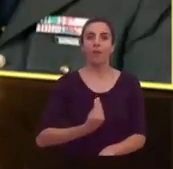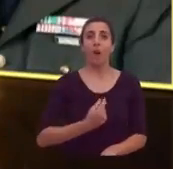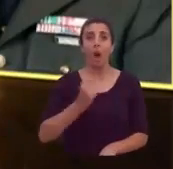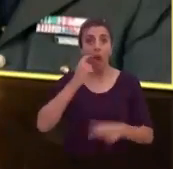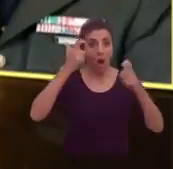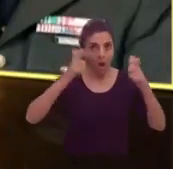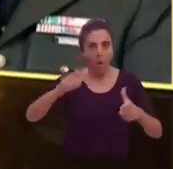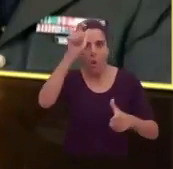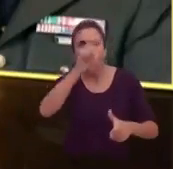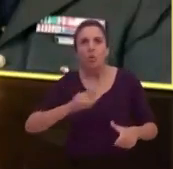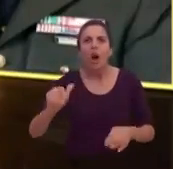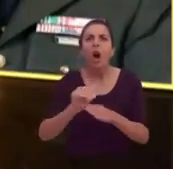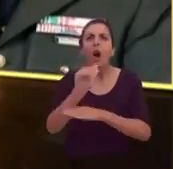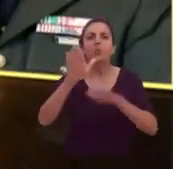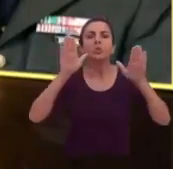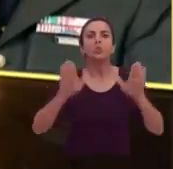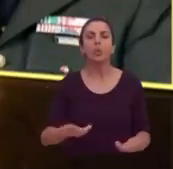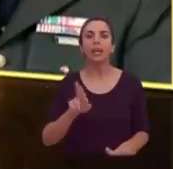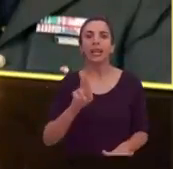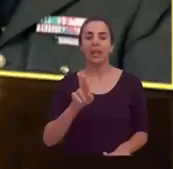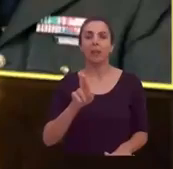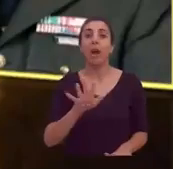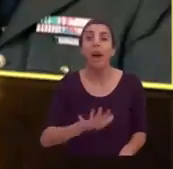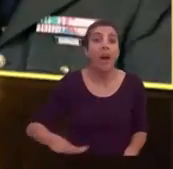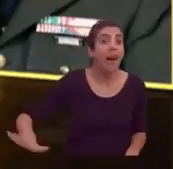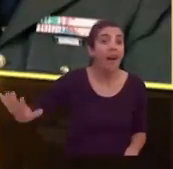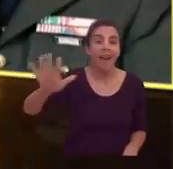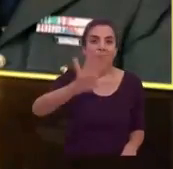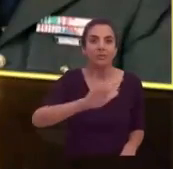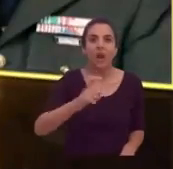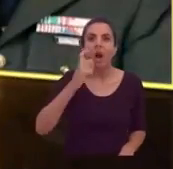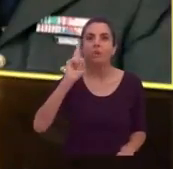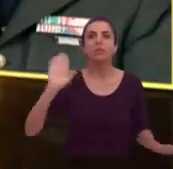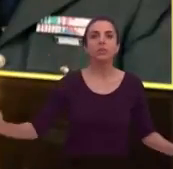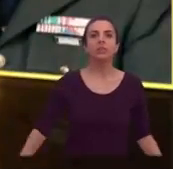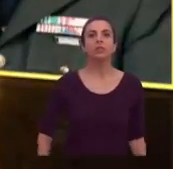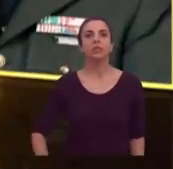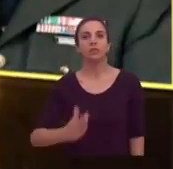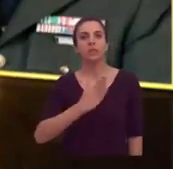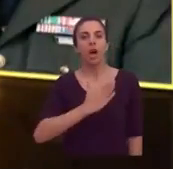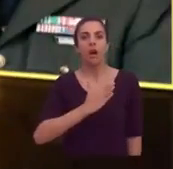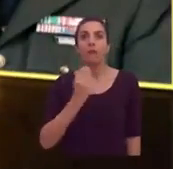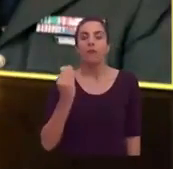Türkiye'de hayat adeta duruyor. Herkes atasına saygı duruşunda.